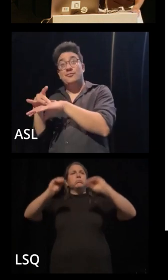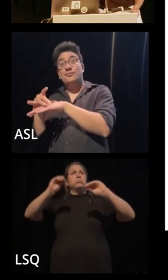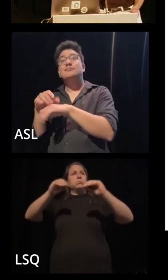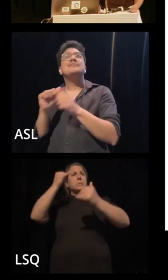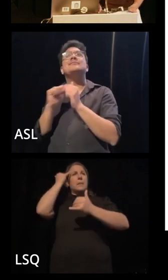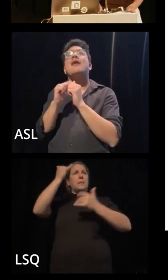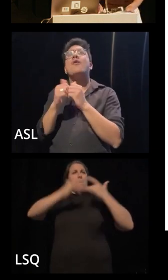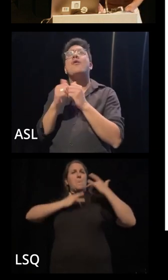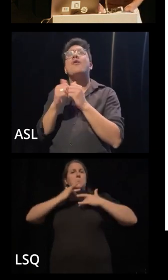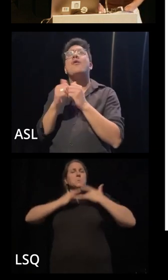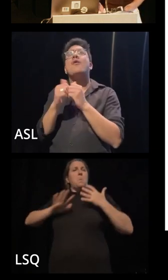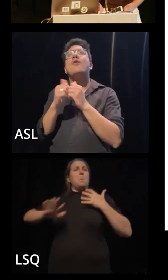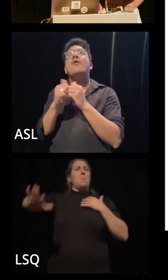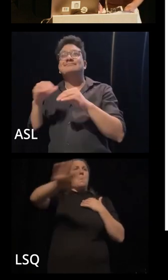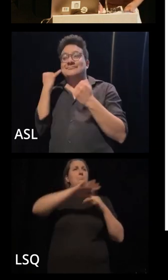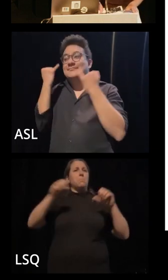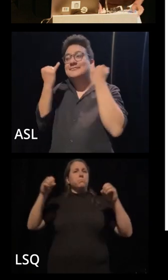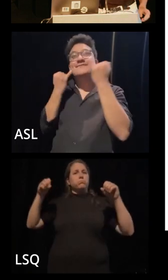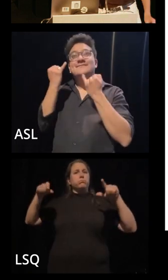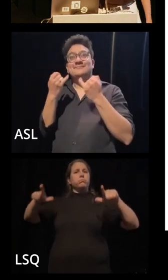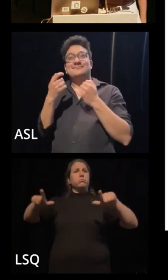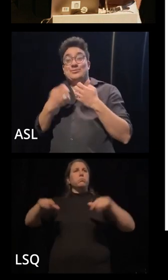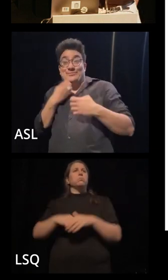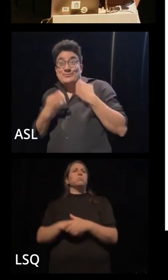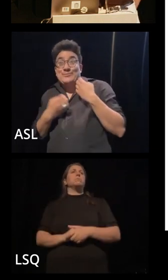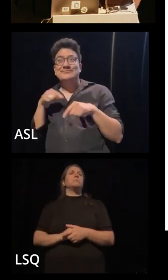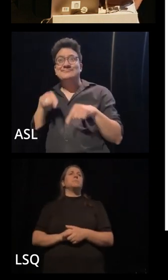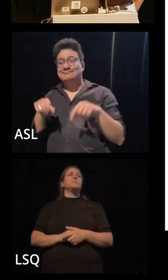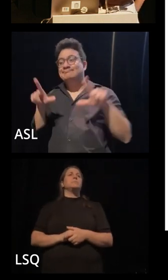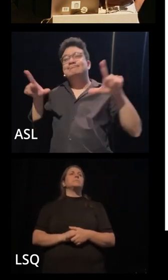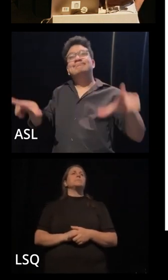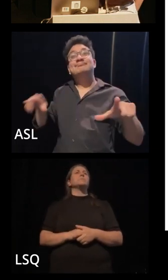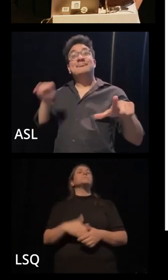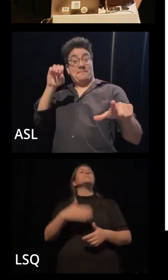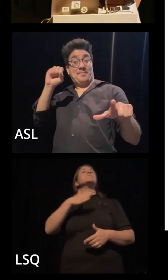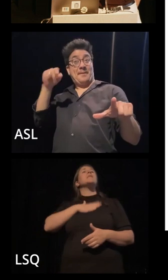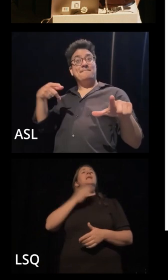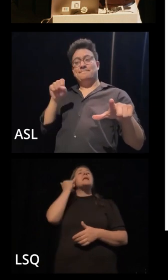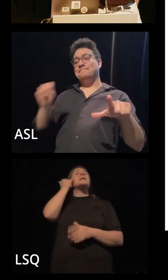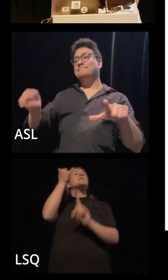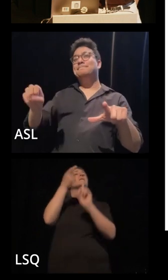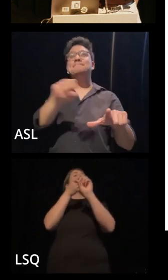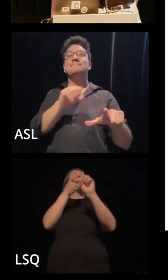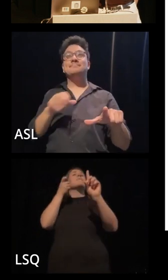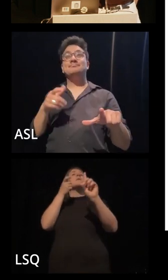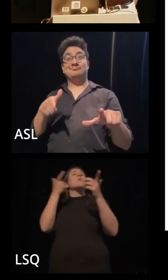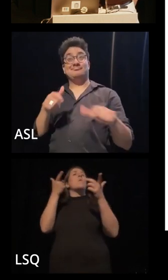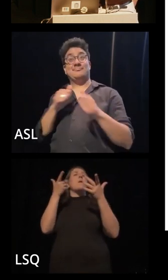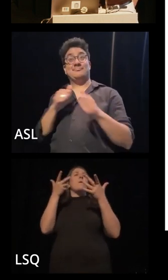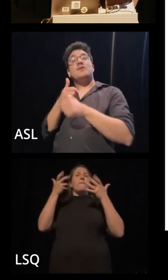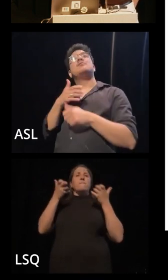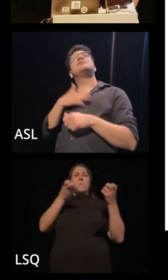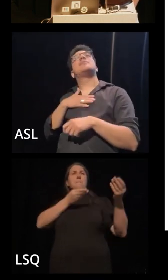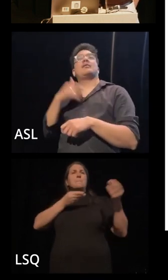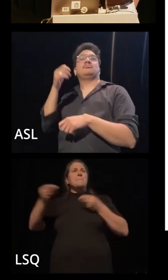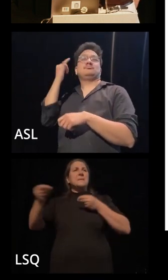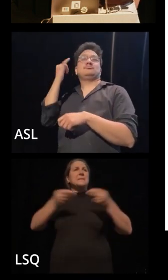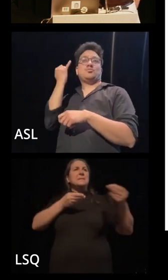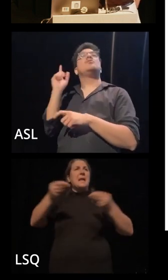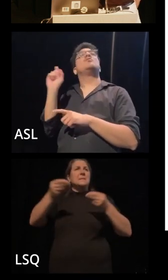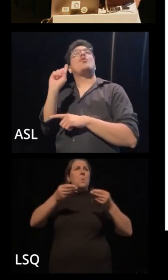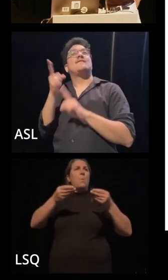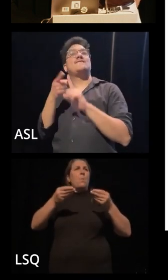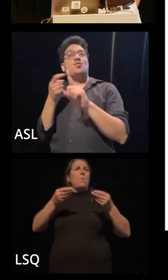L'idée principale tourne autour de la décision de réaliser un exercice pratique de médiation sur les contenus